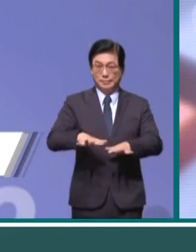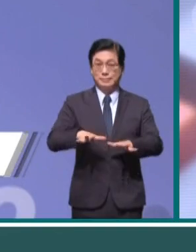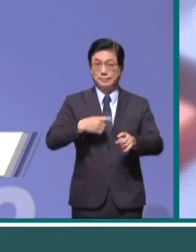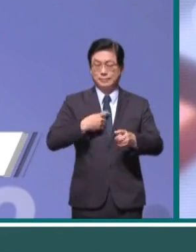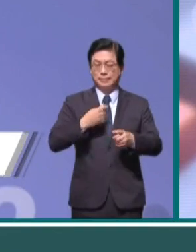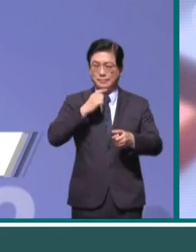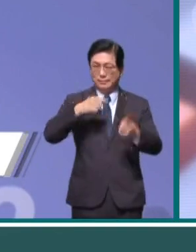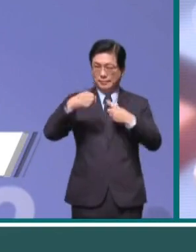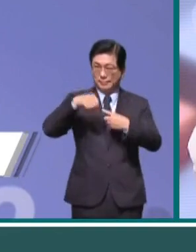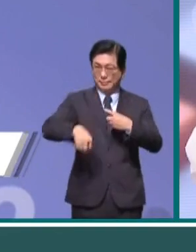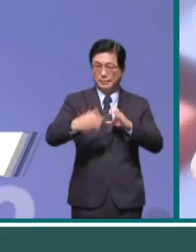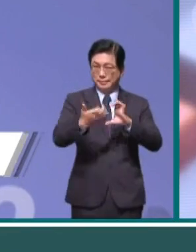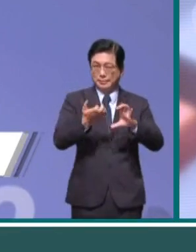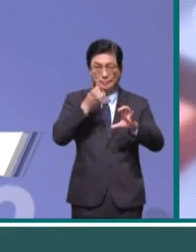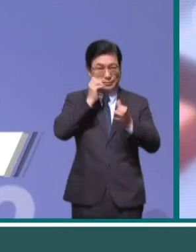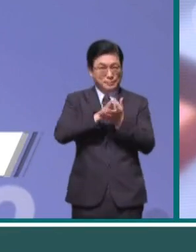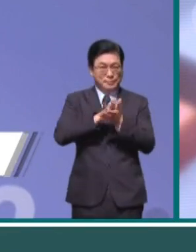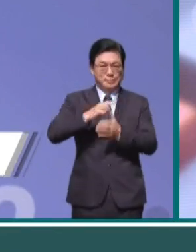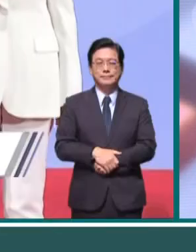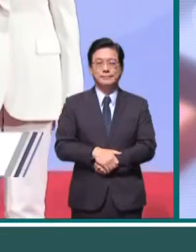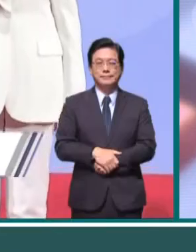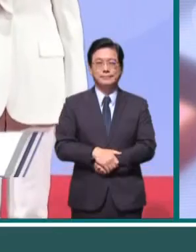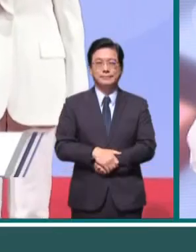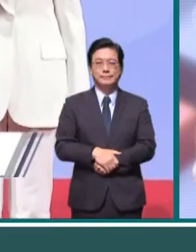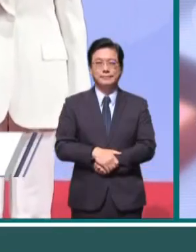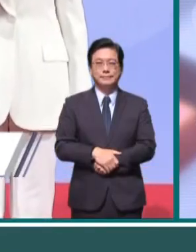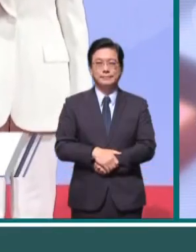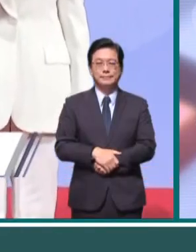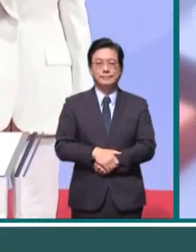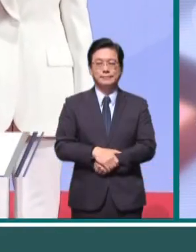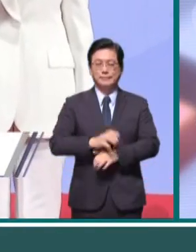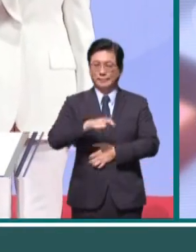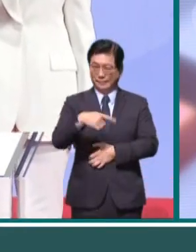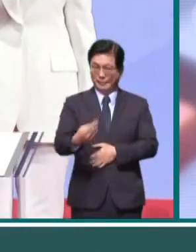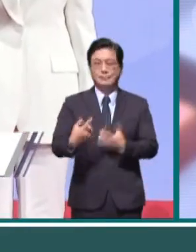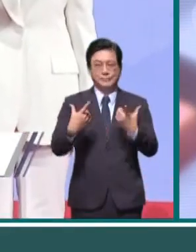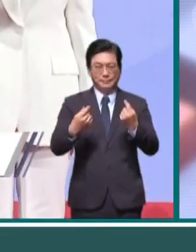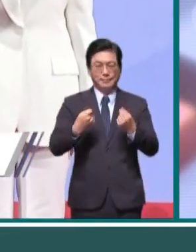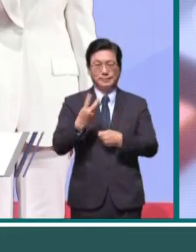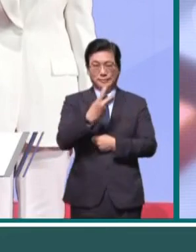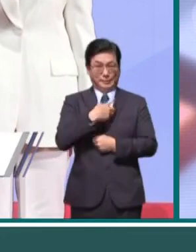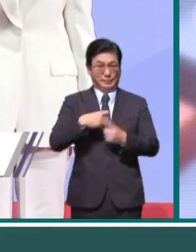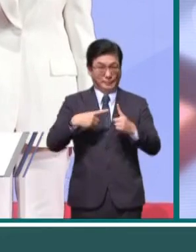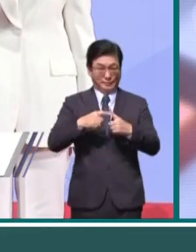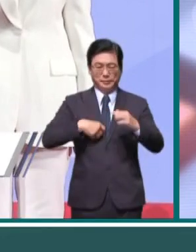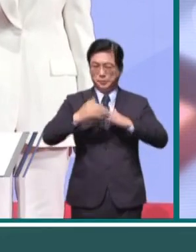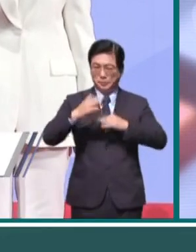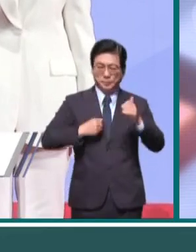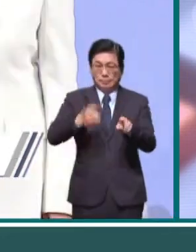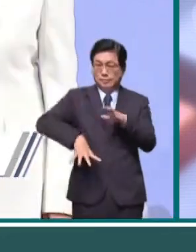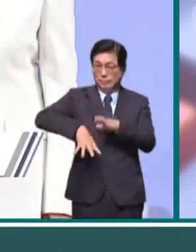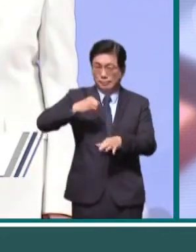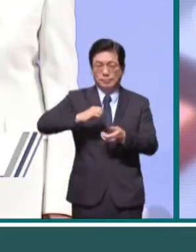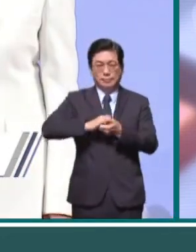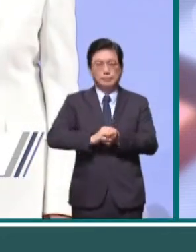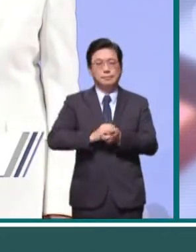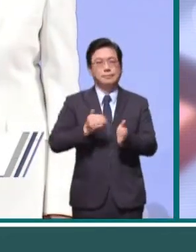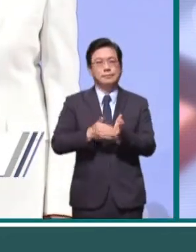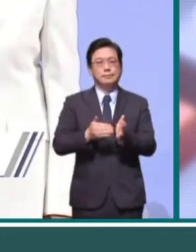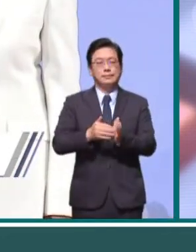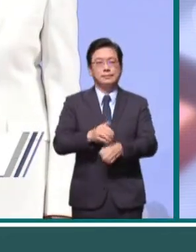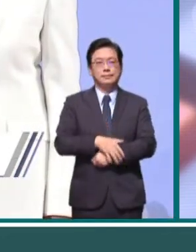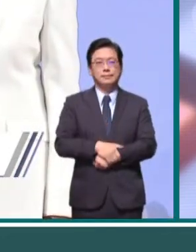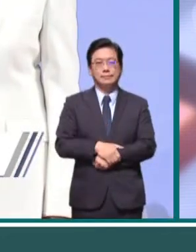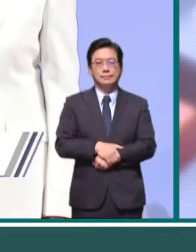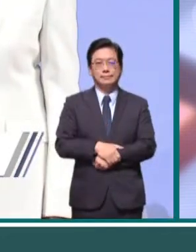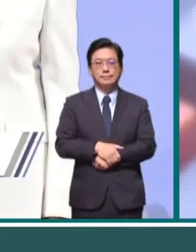个台北市议会给我删预算。但无论如何啦，你就是22名嘛，就是你东推西推，可是你却